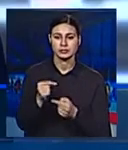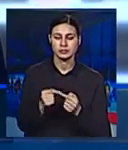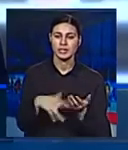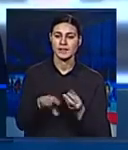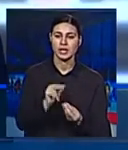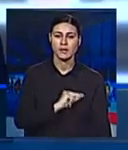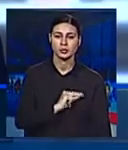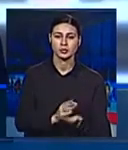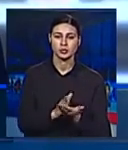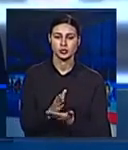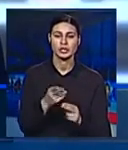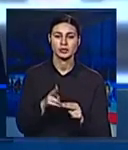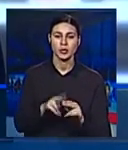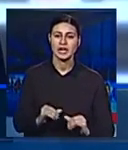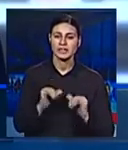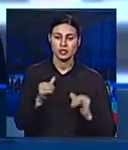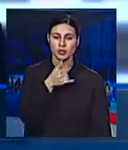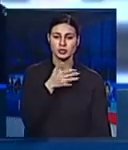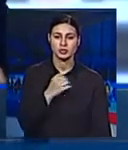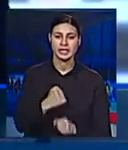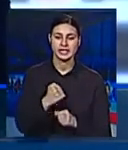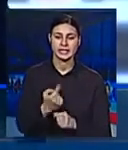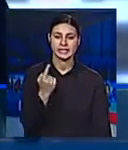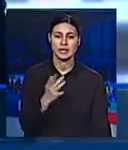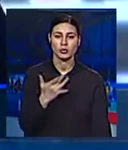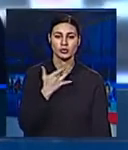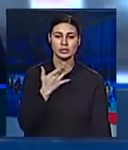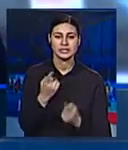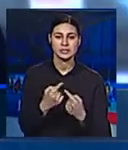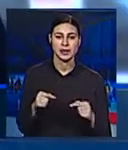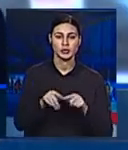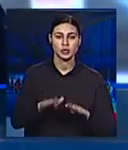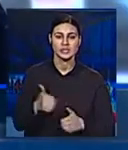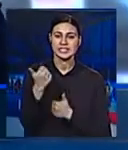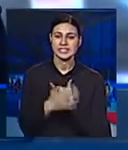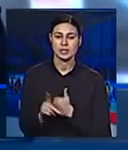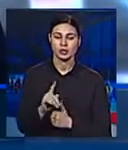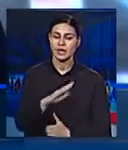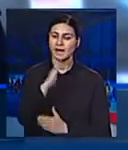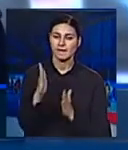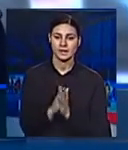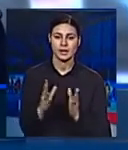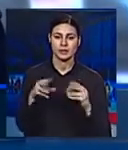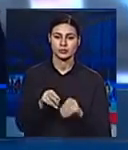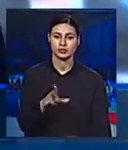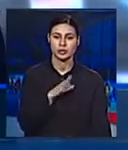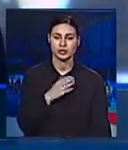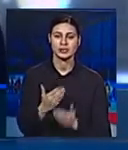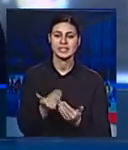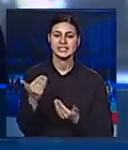ფუნქციას, რადგან განვითარება შეუძლებელია გაკეთდეს არ მხოლოდ მუნიციპალურ დონეზე, არ მხოლოდ ცენტრალურ დონეზე. აქ არის ყველა დონის ჩართულობა, მათ შორის